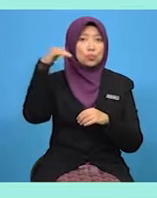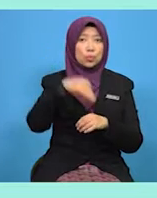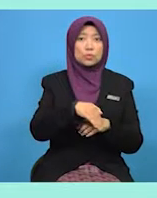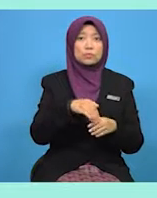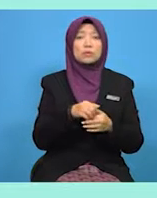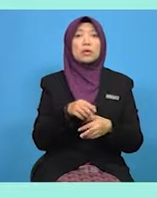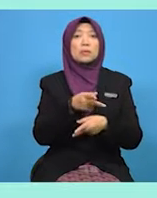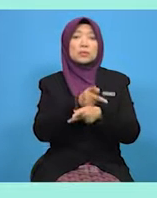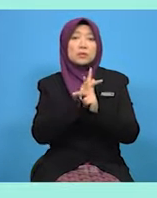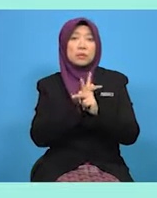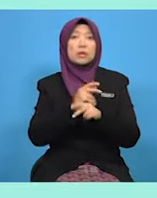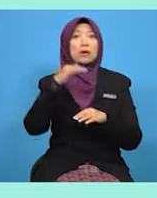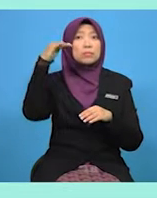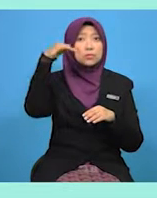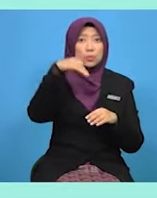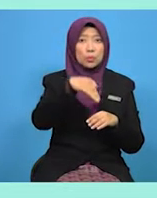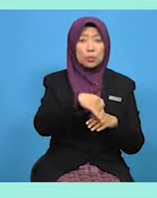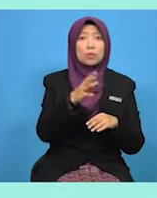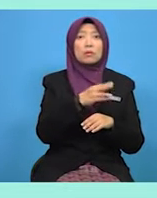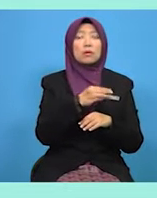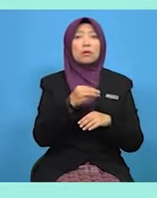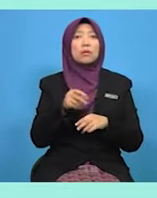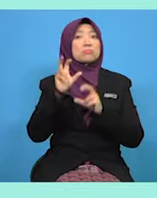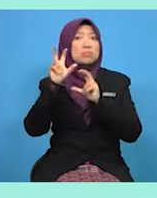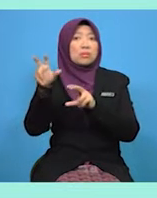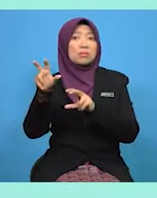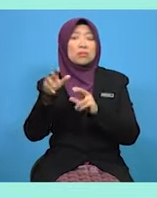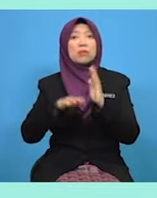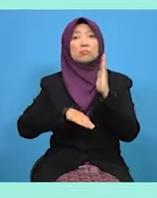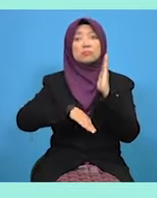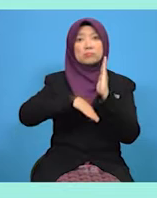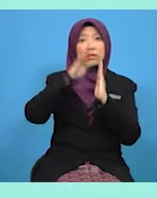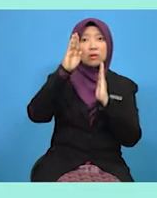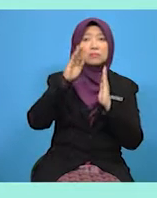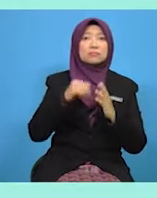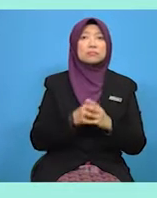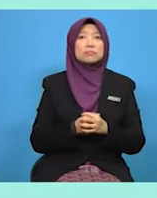kos pinjaman menurun dan pelaburan meningkat.